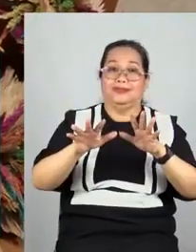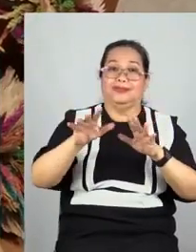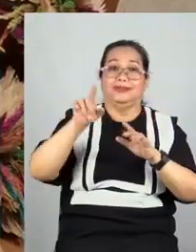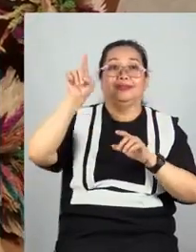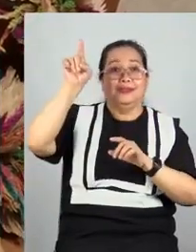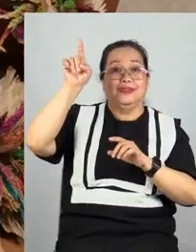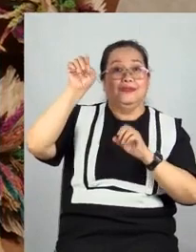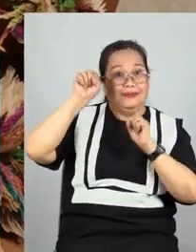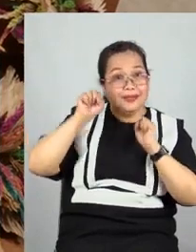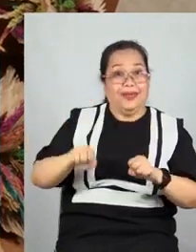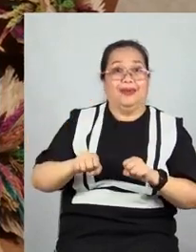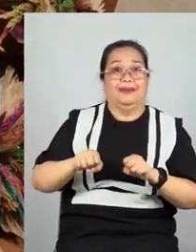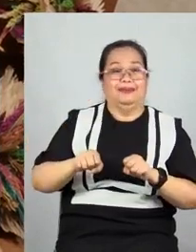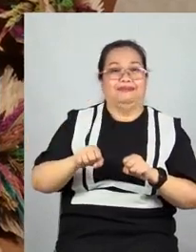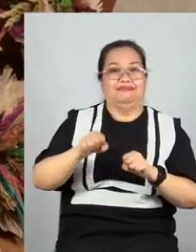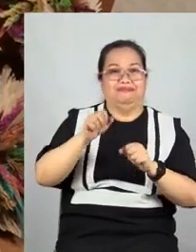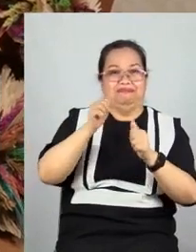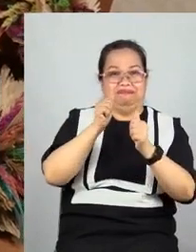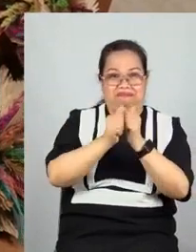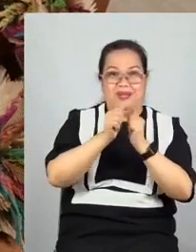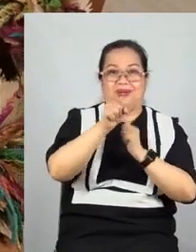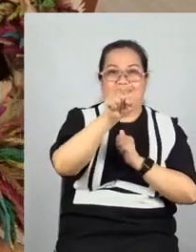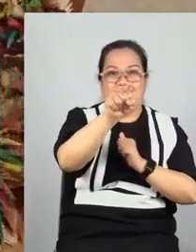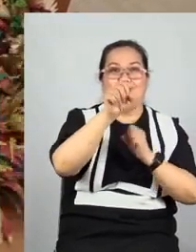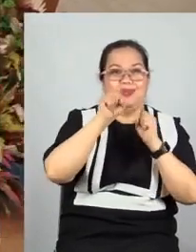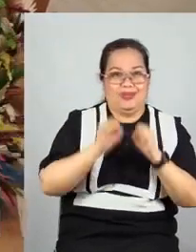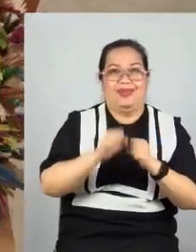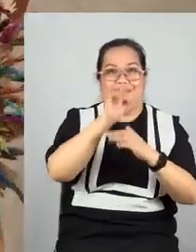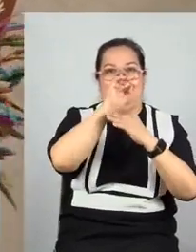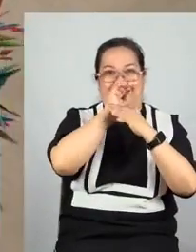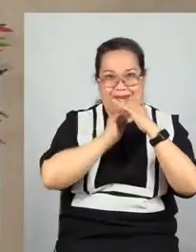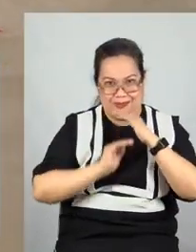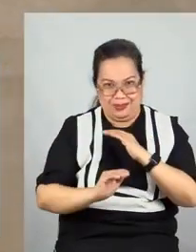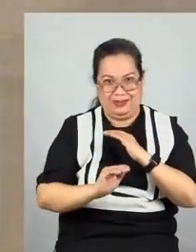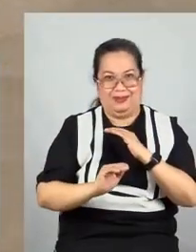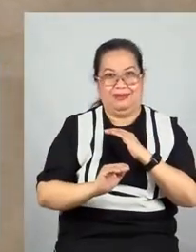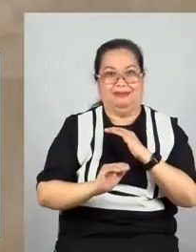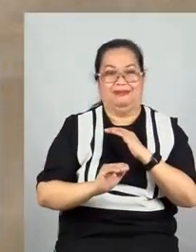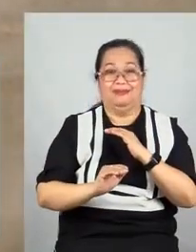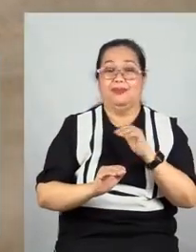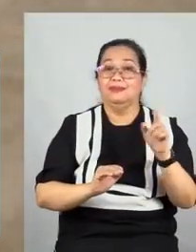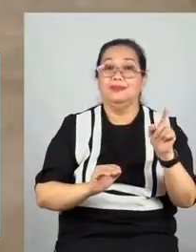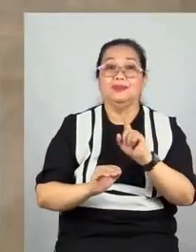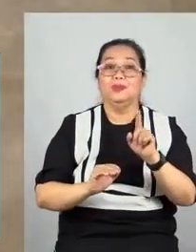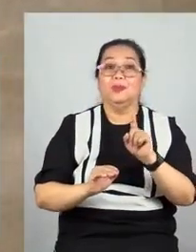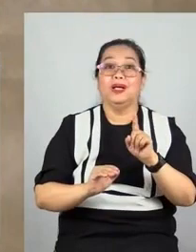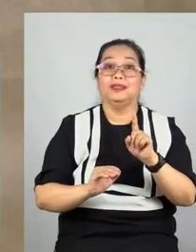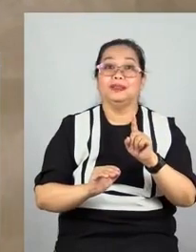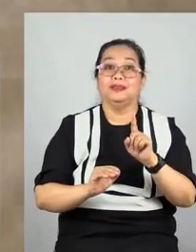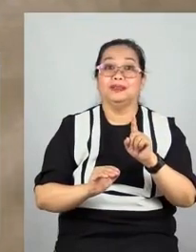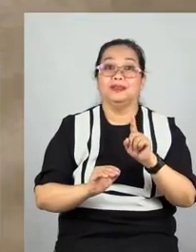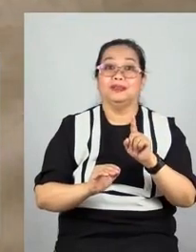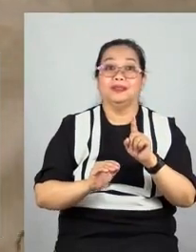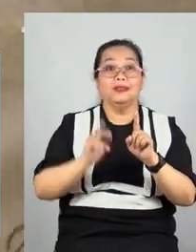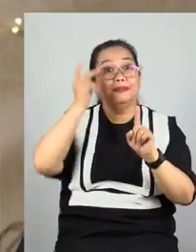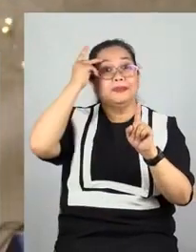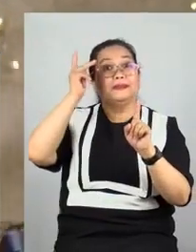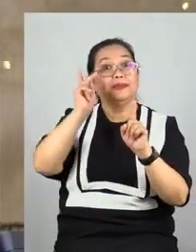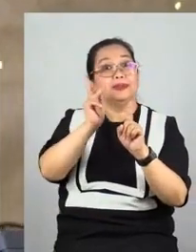yon, kaya niyo rin. At ano ang objective?